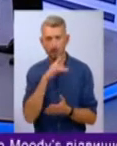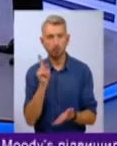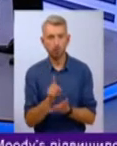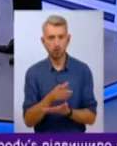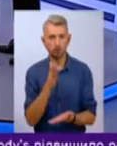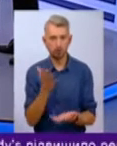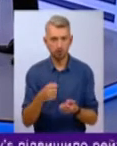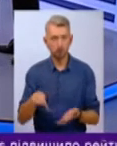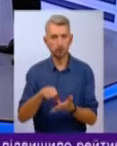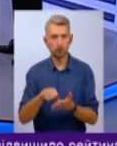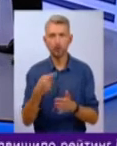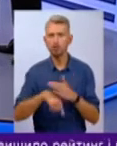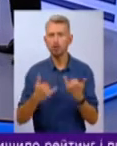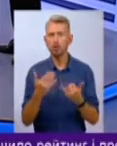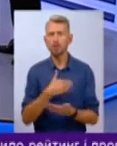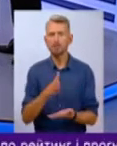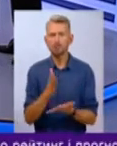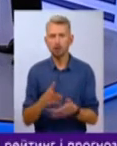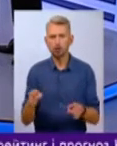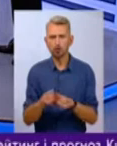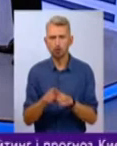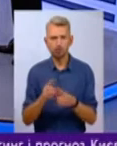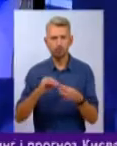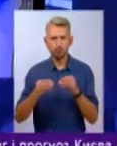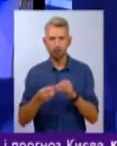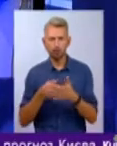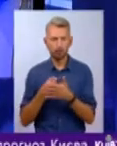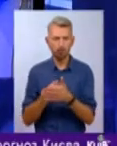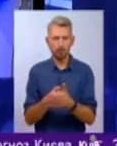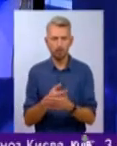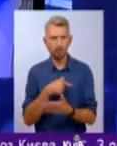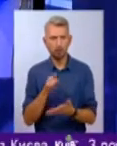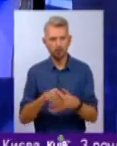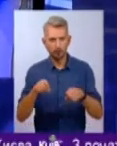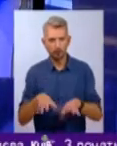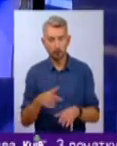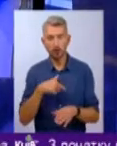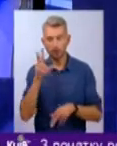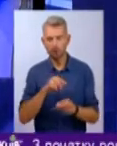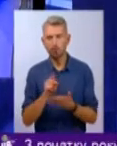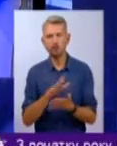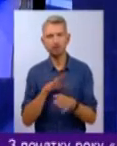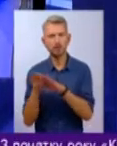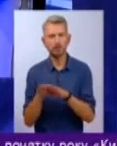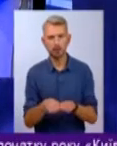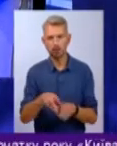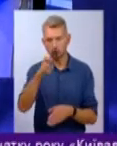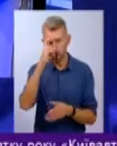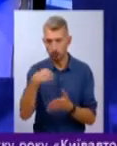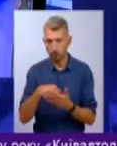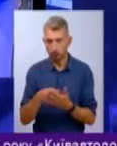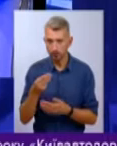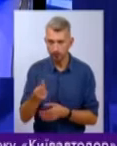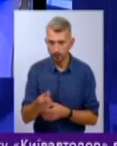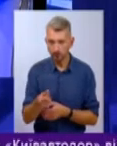мати приймати участь. Тобто сьогодні ми маємо таку колізію, яку ми повинні вирішити. Я вважаю, повинен бути стандарт, держбюджет, те, що